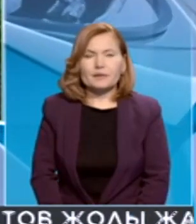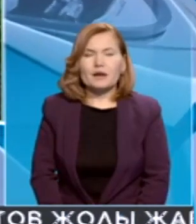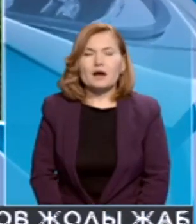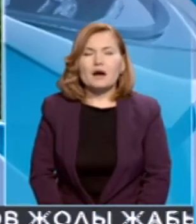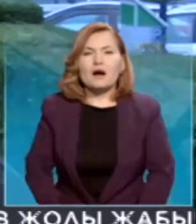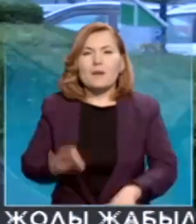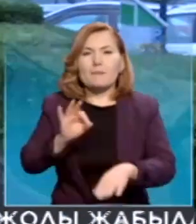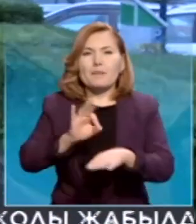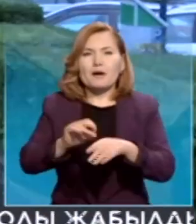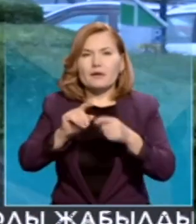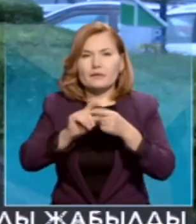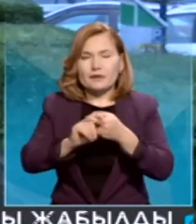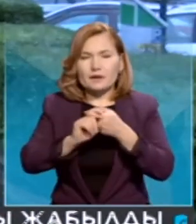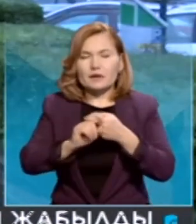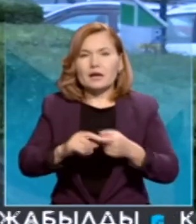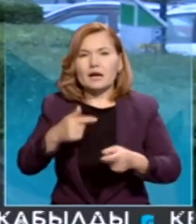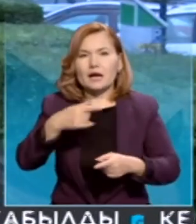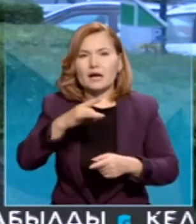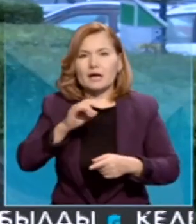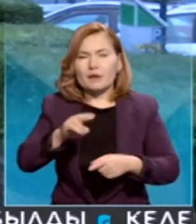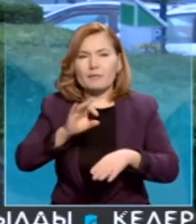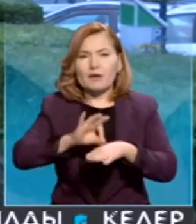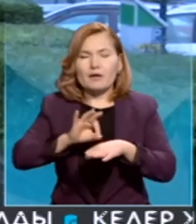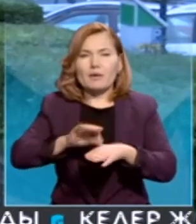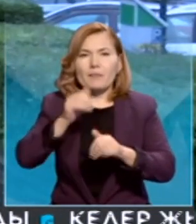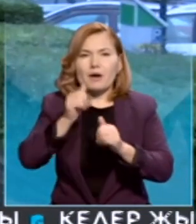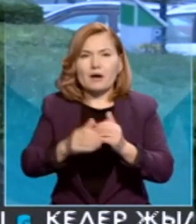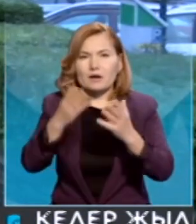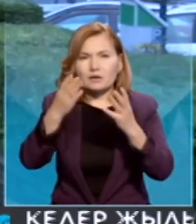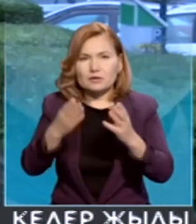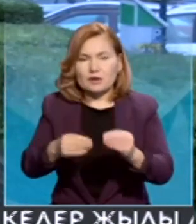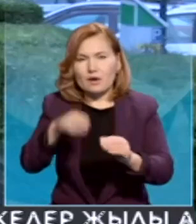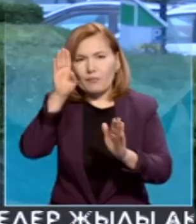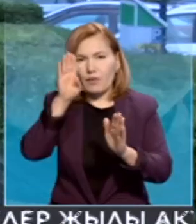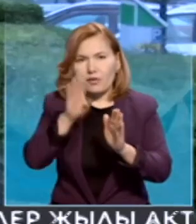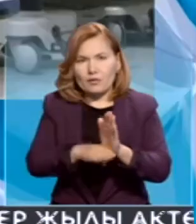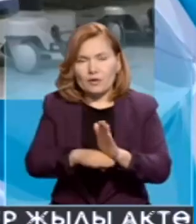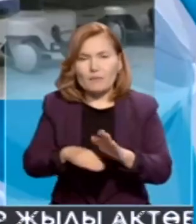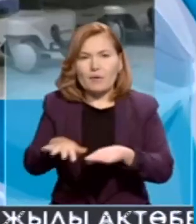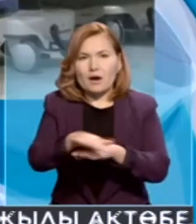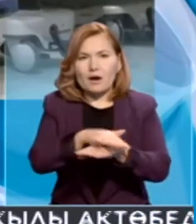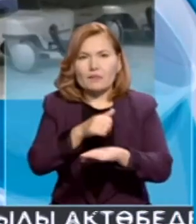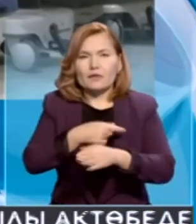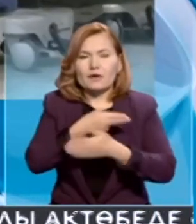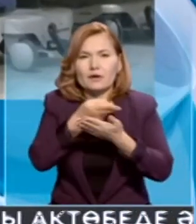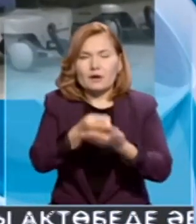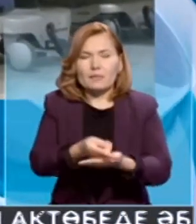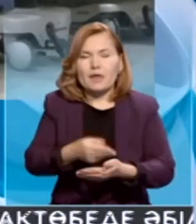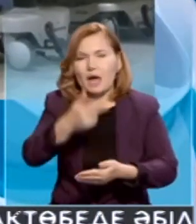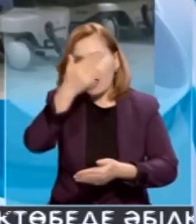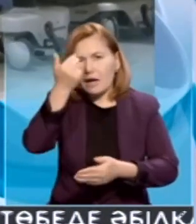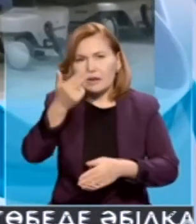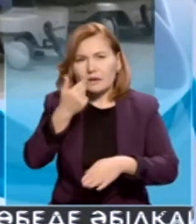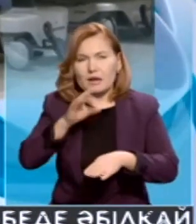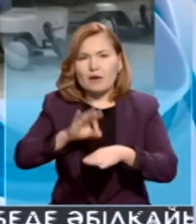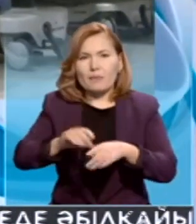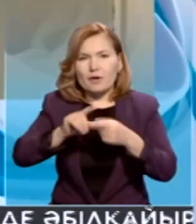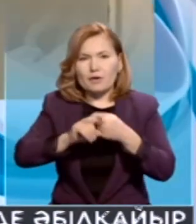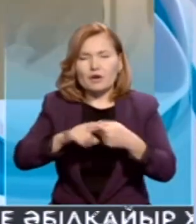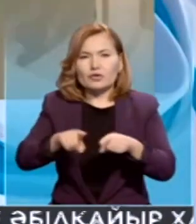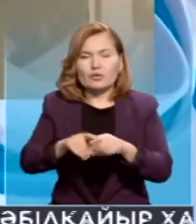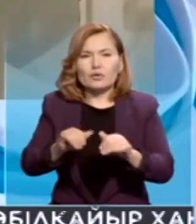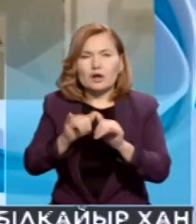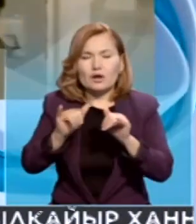Мерзімдік тұмау Еуропаның 25 мемлекетінде тіркеліп, күн өткен сайын індеттің таралуы күшейіп барады. Италияда қазір жағдай ауыр, елде